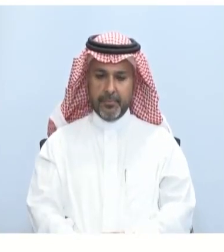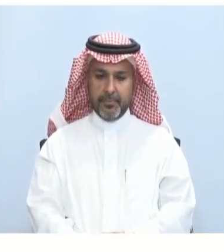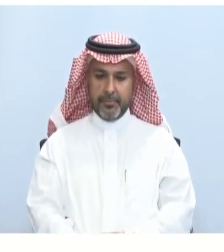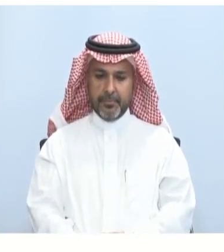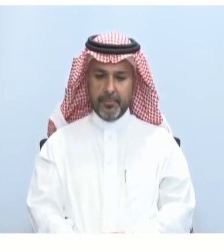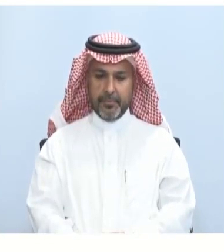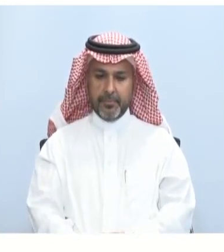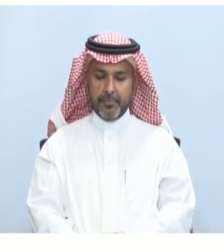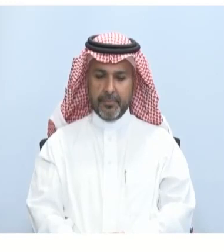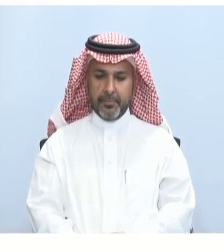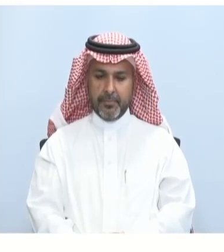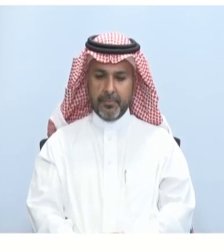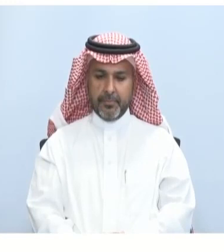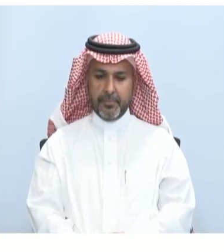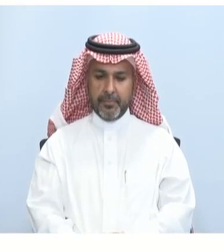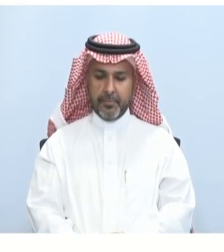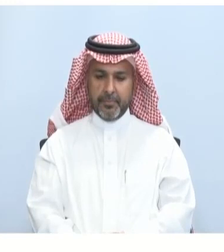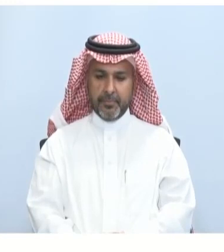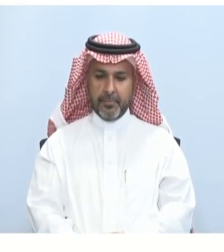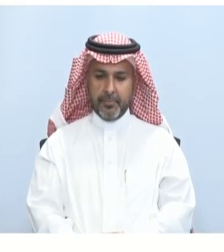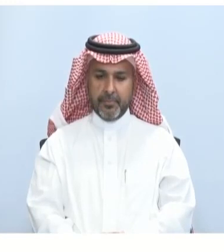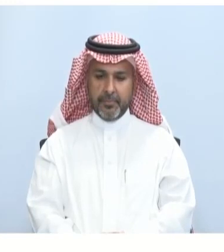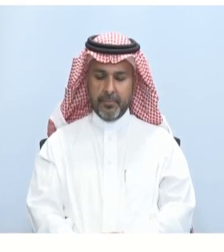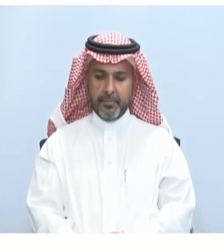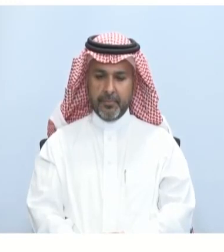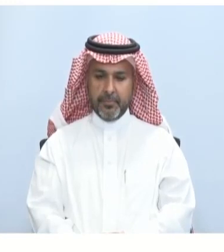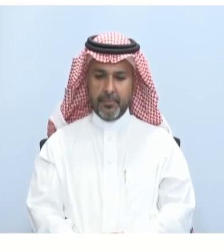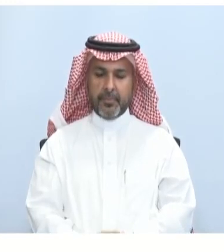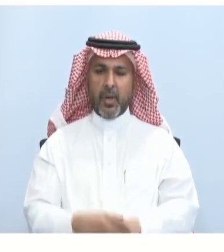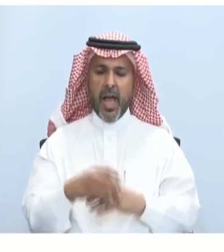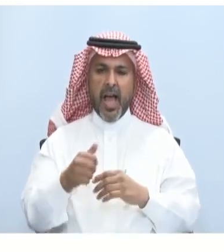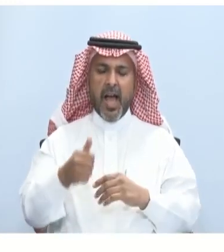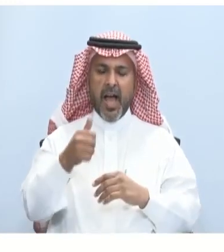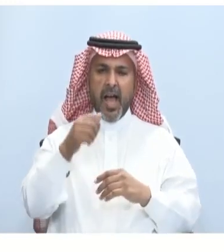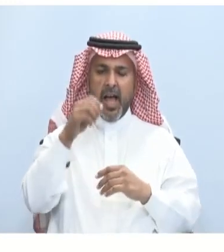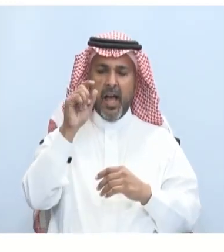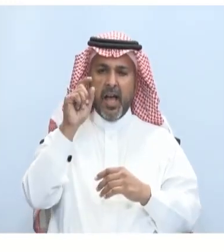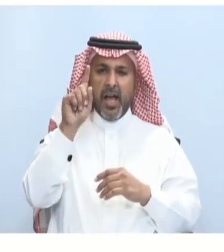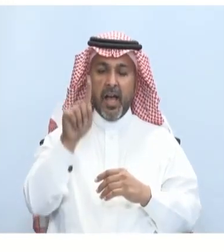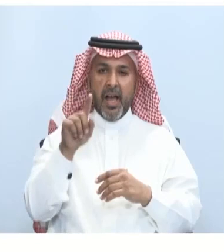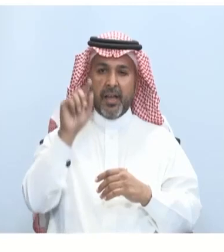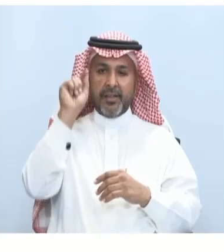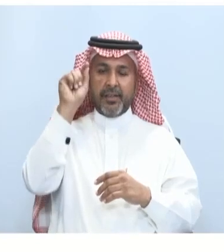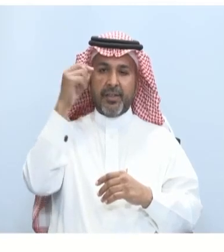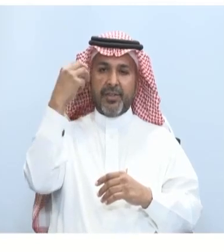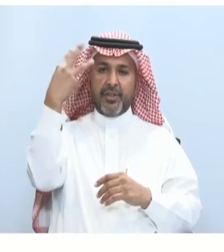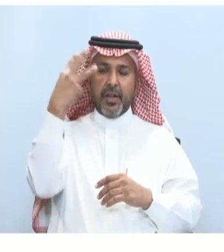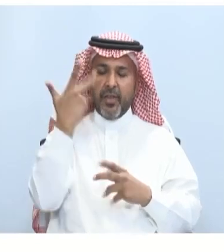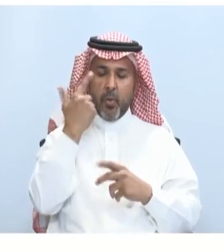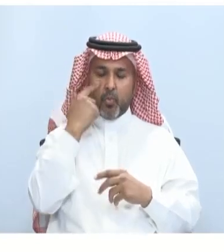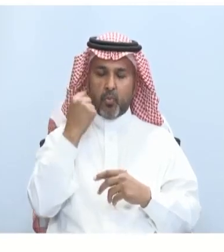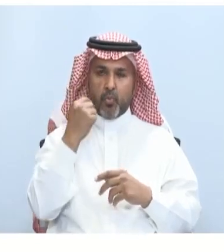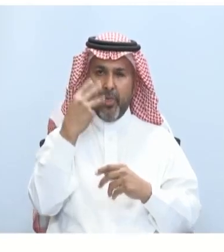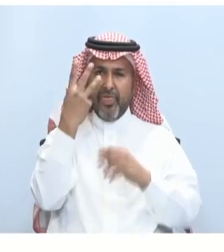لما نربع طيب اي تكعيب اللي هي عباره عن اي تربيع اللي هي سالب واحد